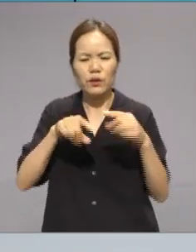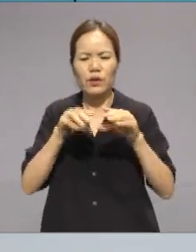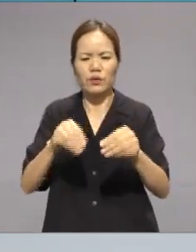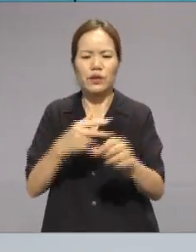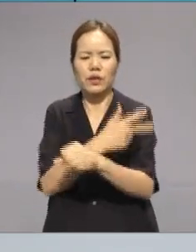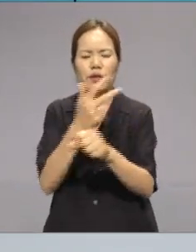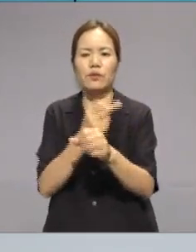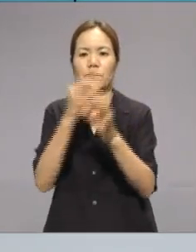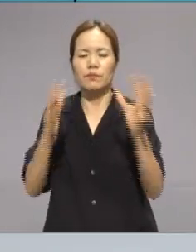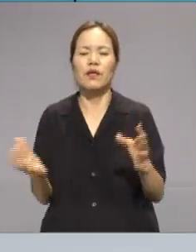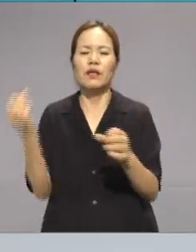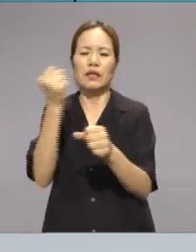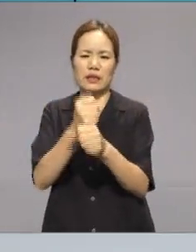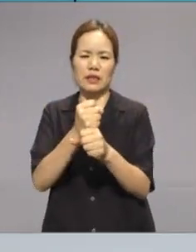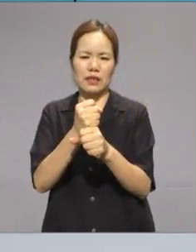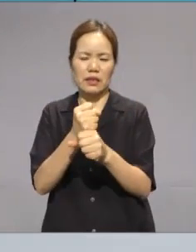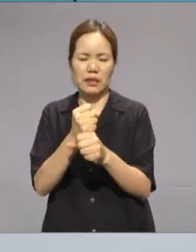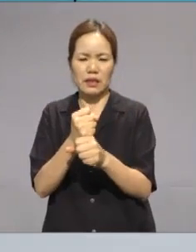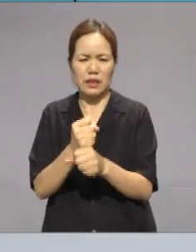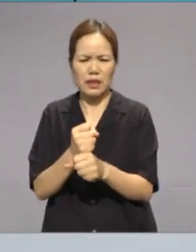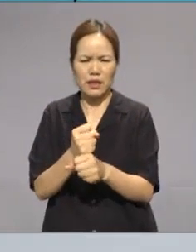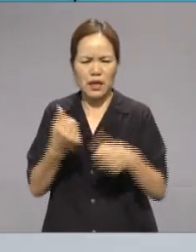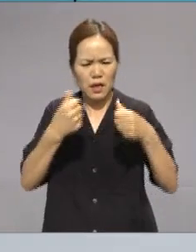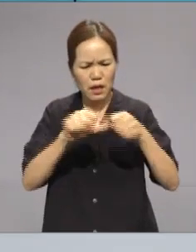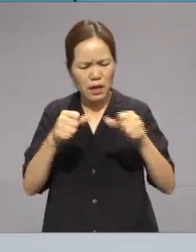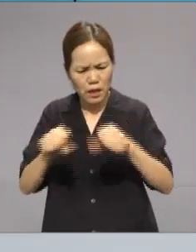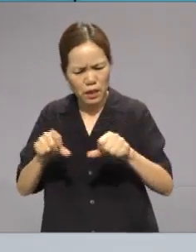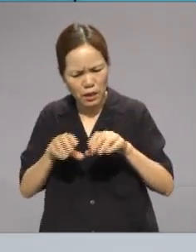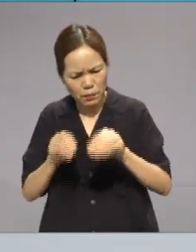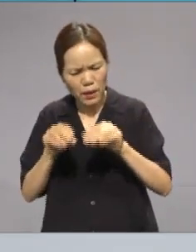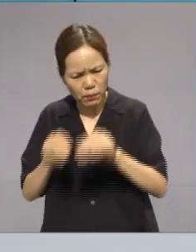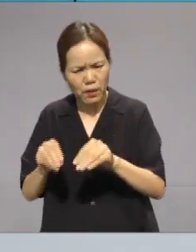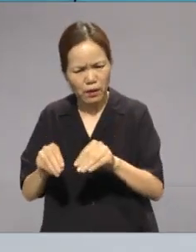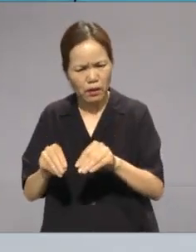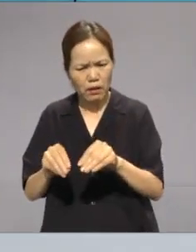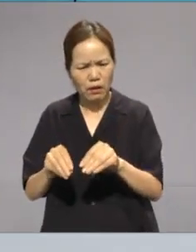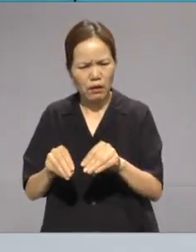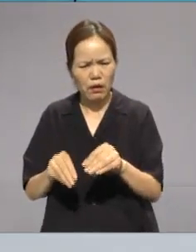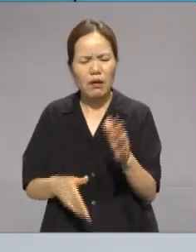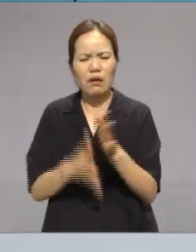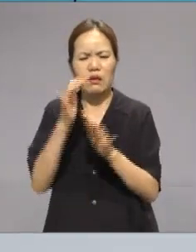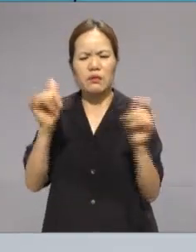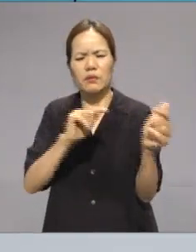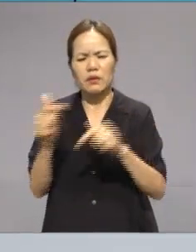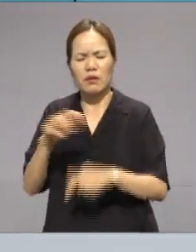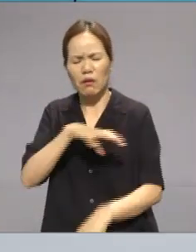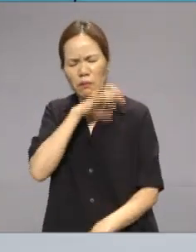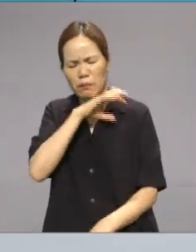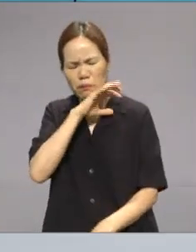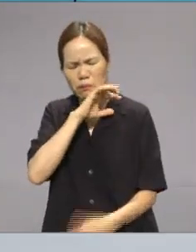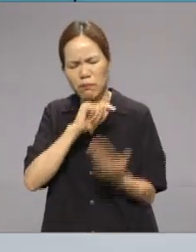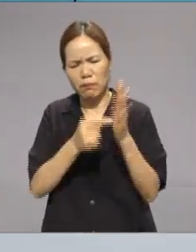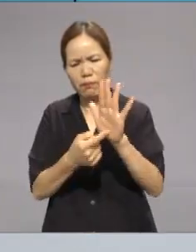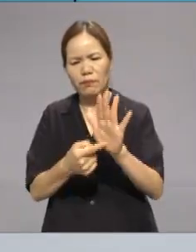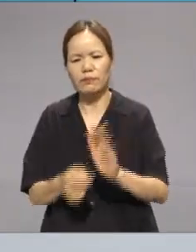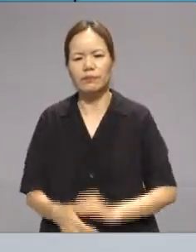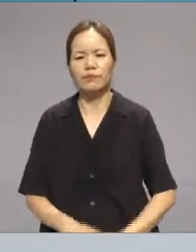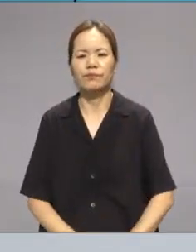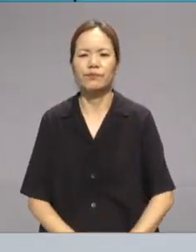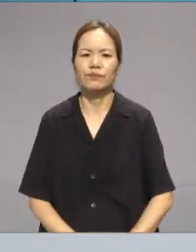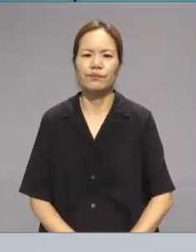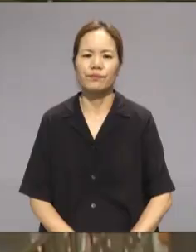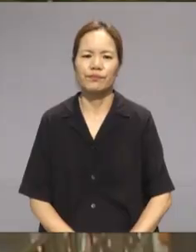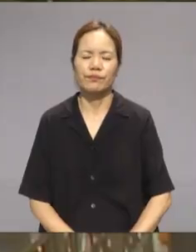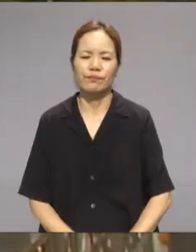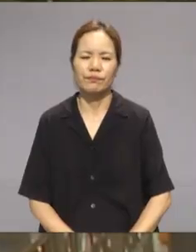만에 재개되긴 했지만 걸핏하면 멈춰서는 경전철에 시민들은 불만을 토로했습니다. 백소민 기자입니다.